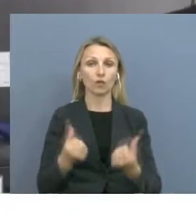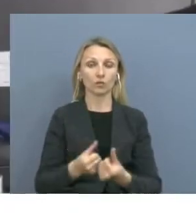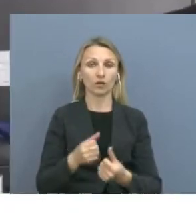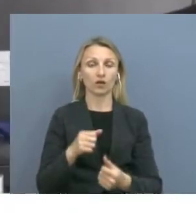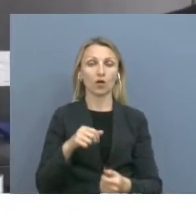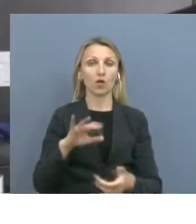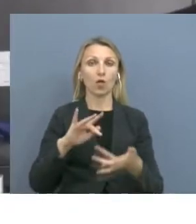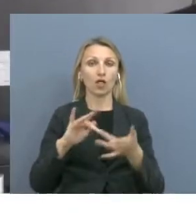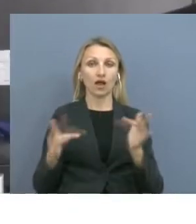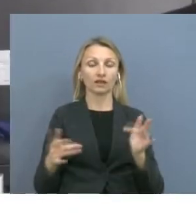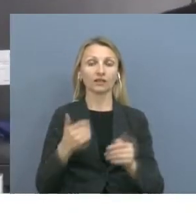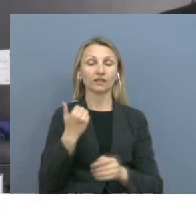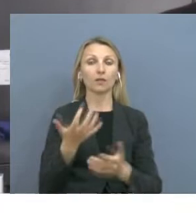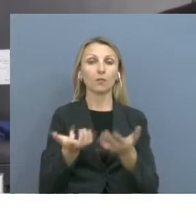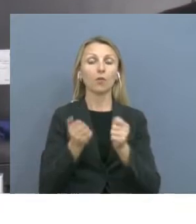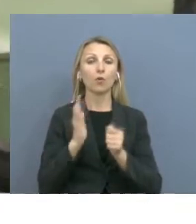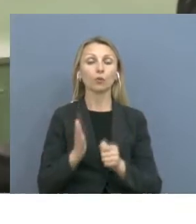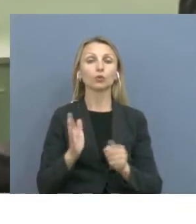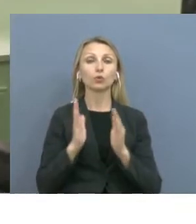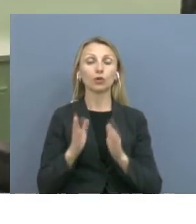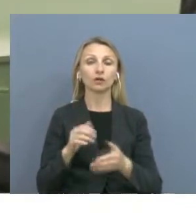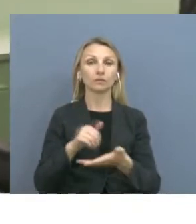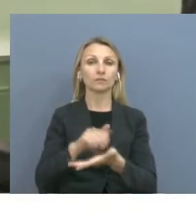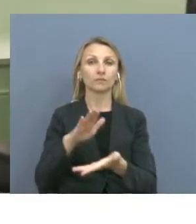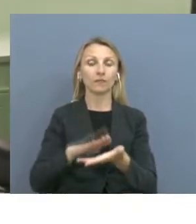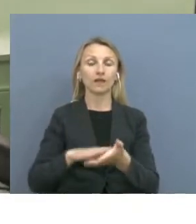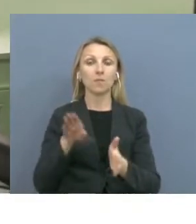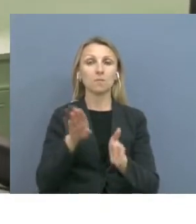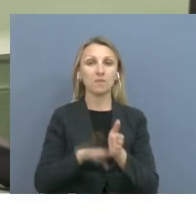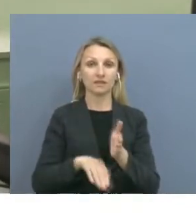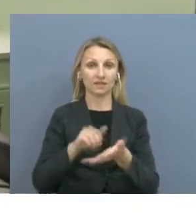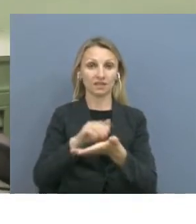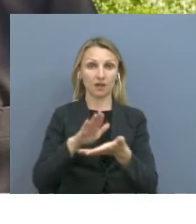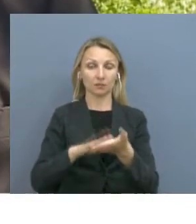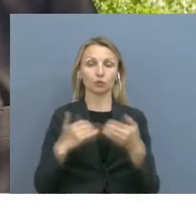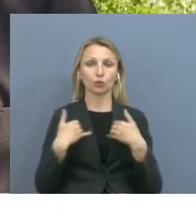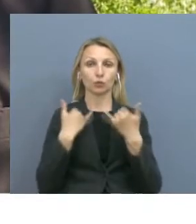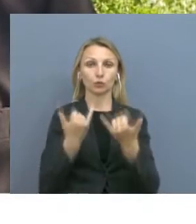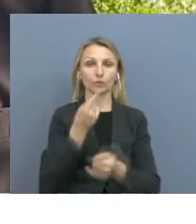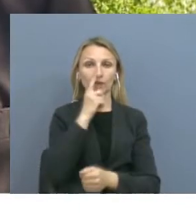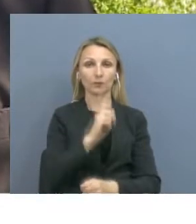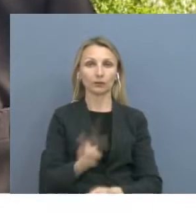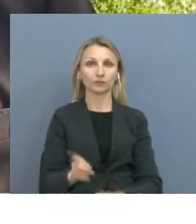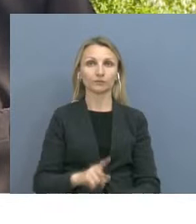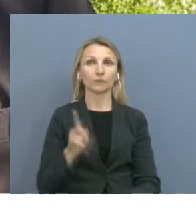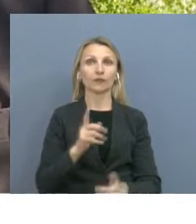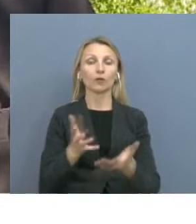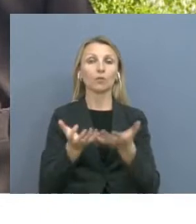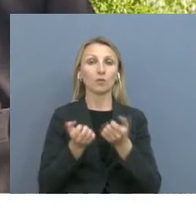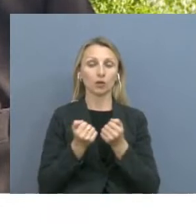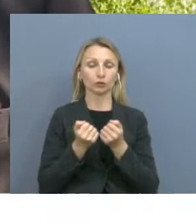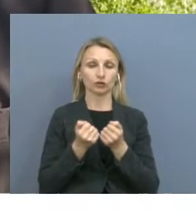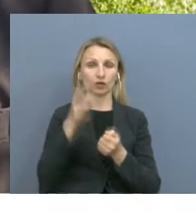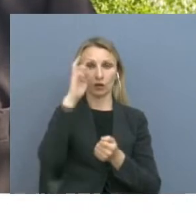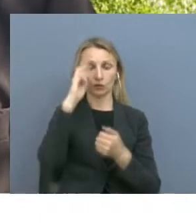их получение будет возможно только по предварительной броне. Без записи услуги оказываться не будут. Чтобы получить государственную услугу на бумажном